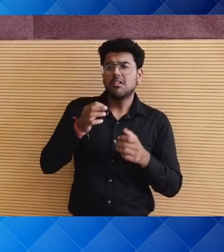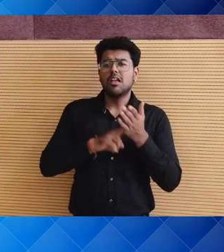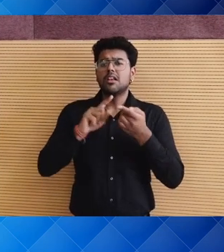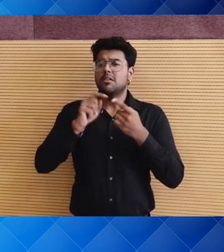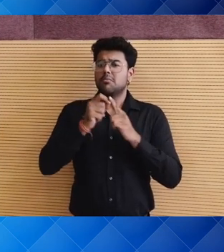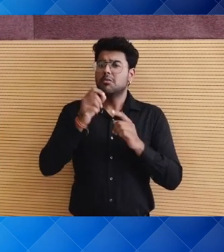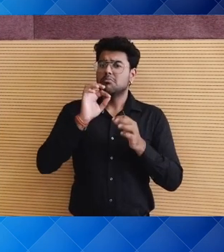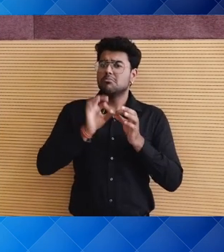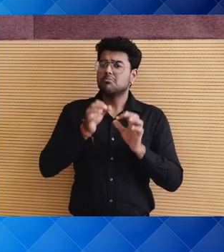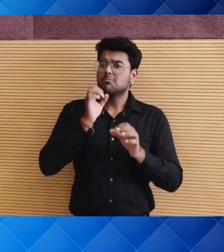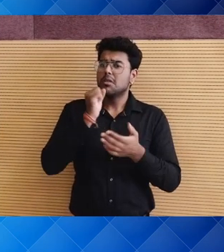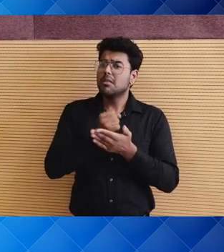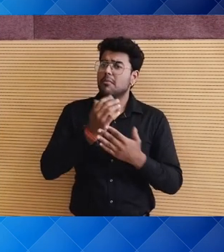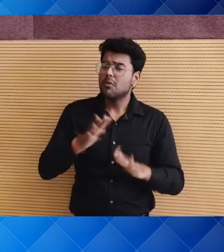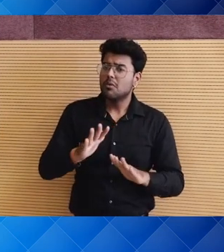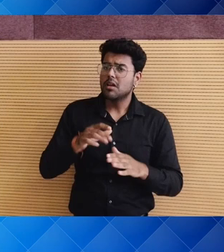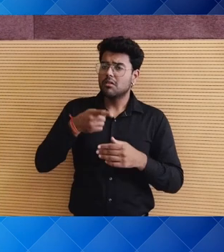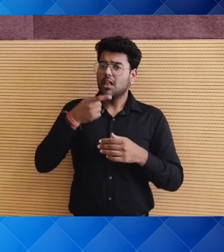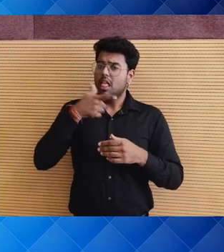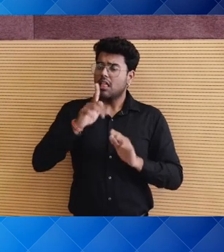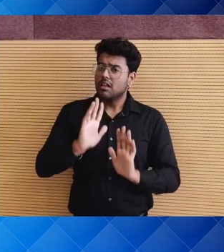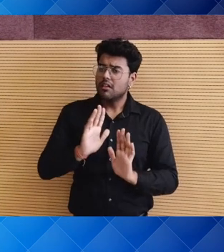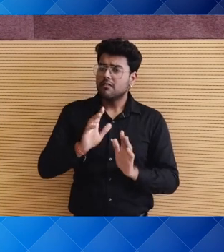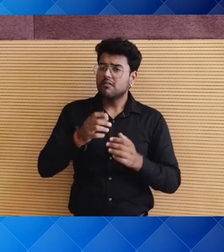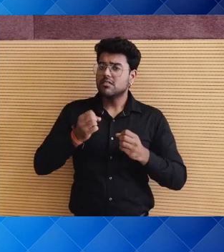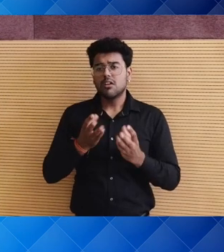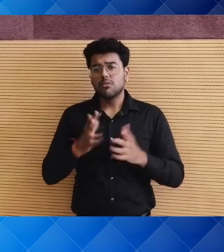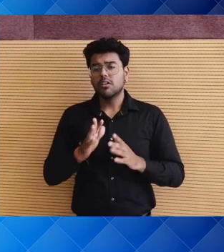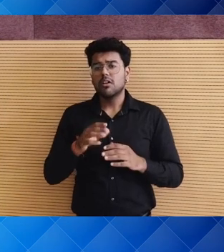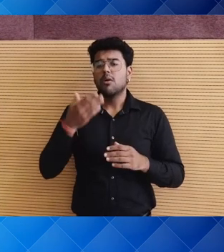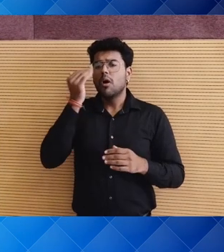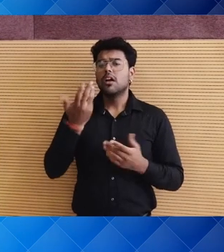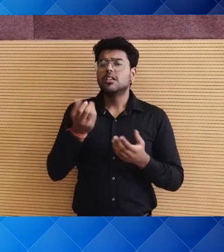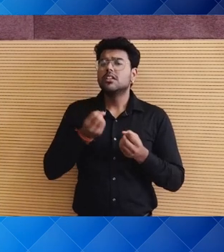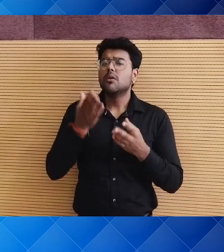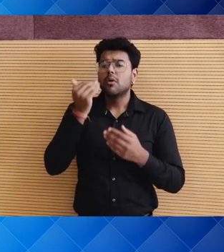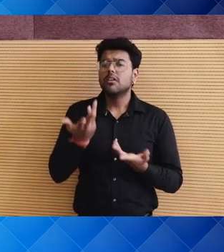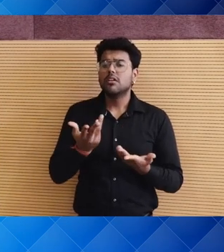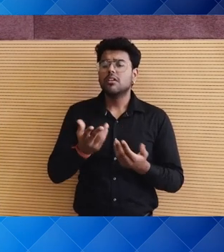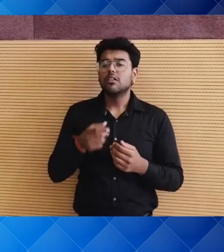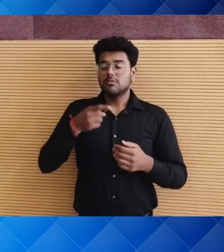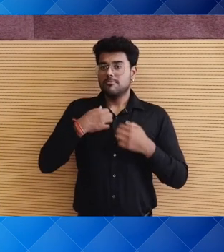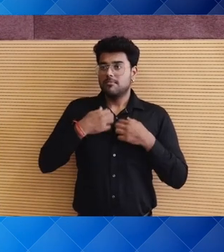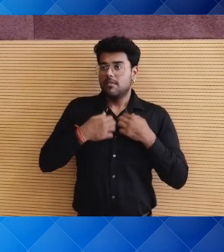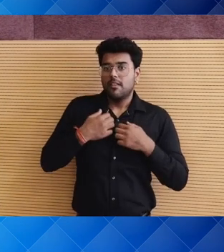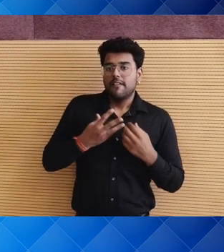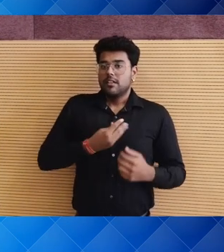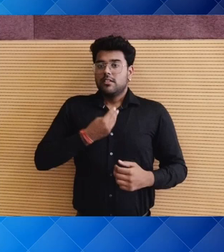लागू होगा, क्यों लागू नहीं हो रहा है, ऐसे अनेक जिज्ञासा, उत्साह,